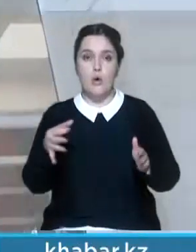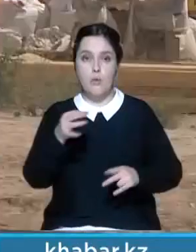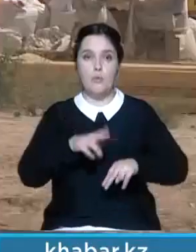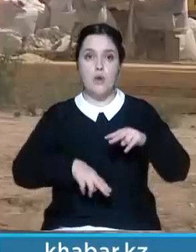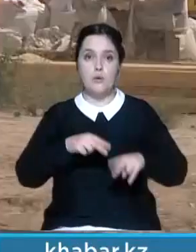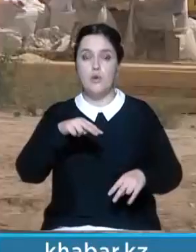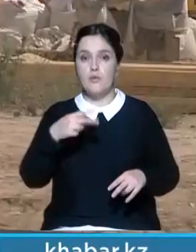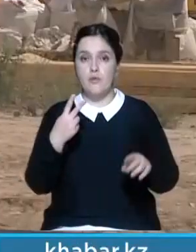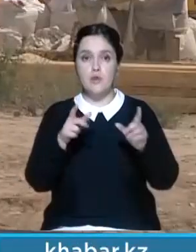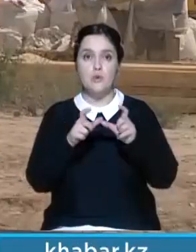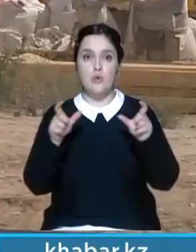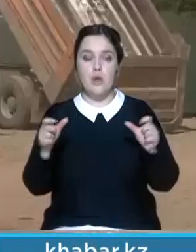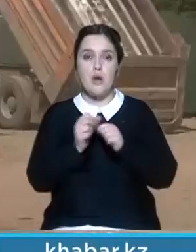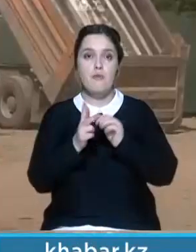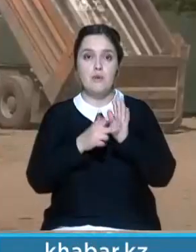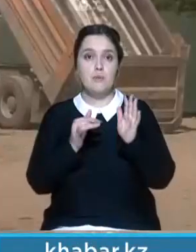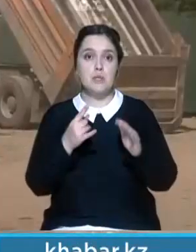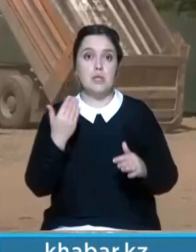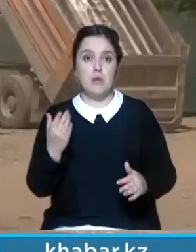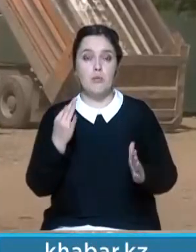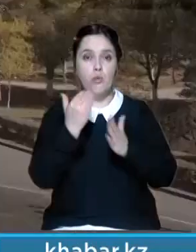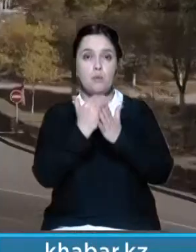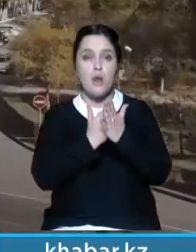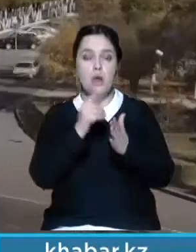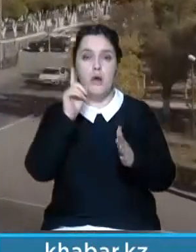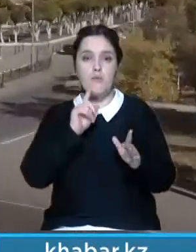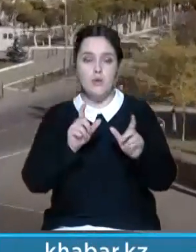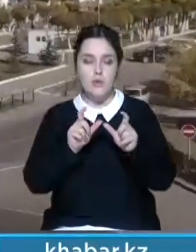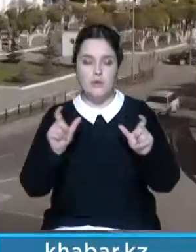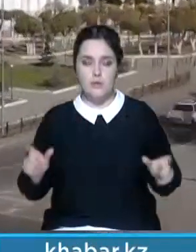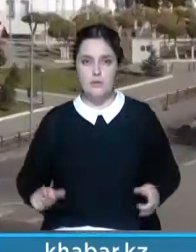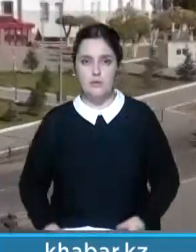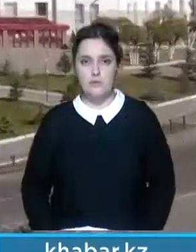22 школы, 18 из них по программе «Комфортная школа». Ратмир Аубакир, Саят Рамазанов, Хабар.